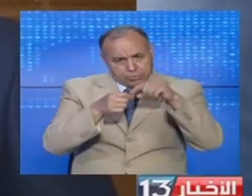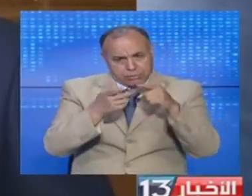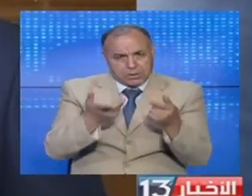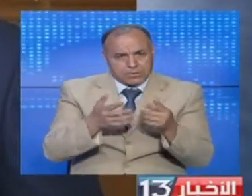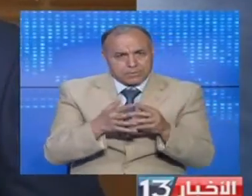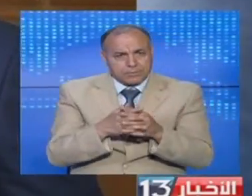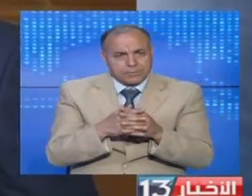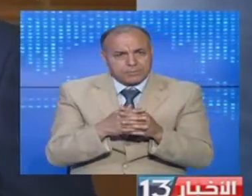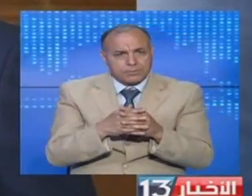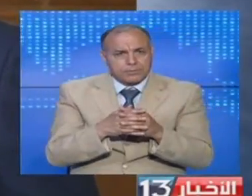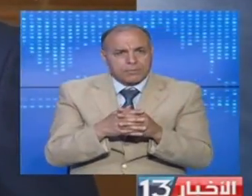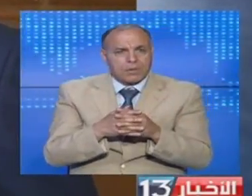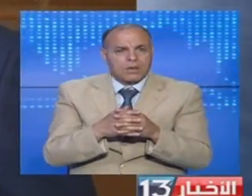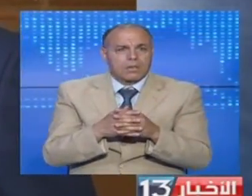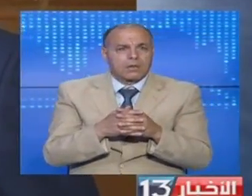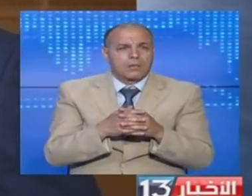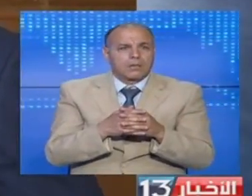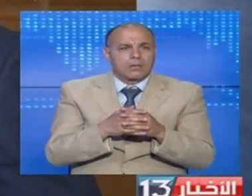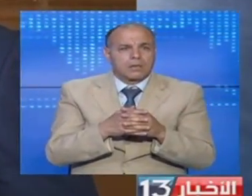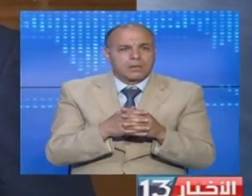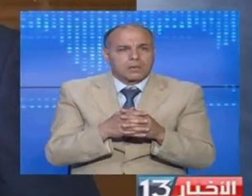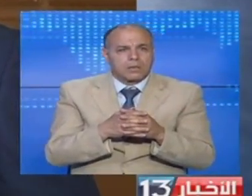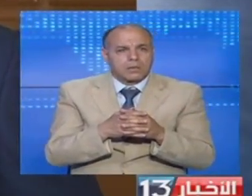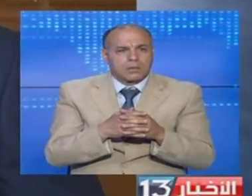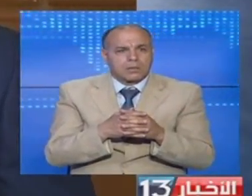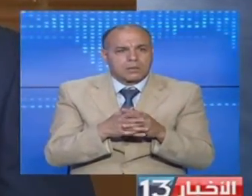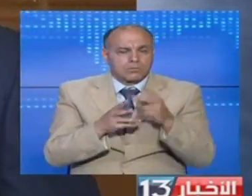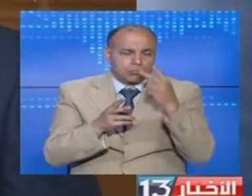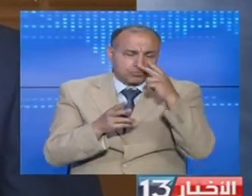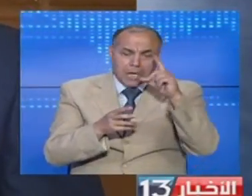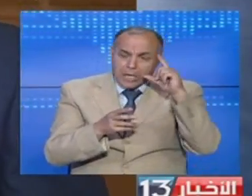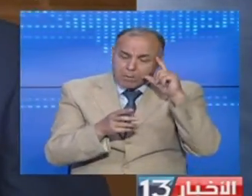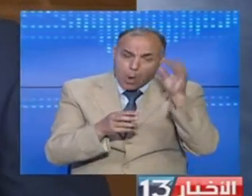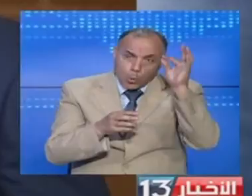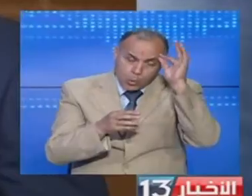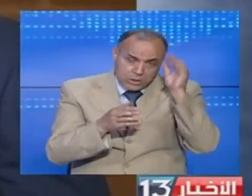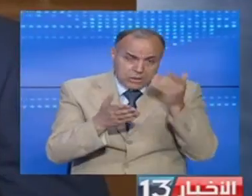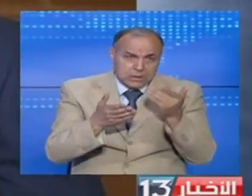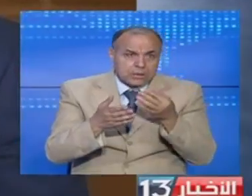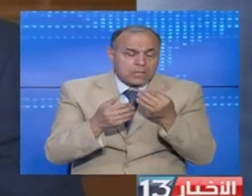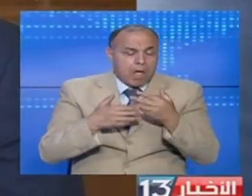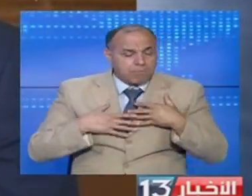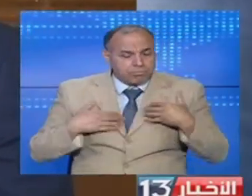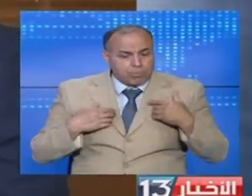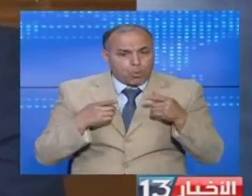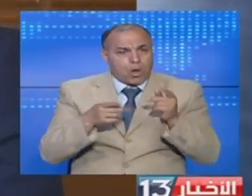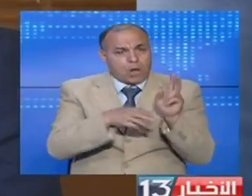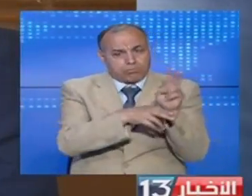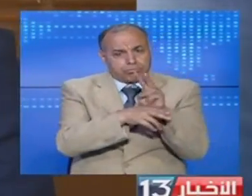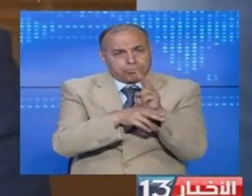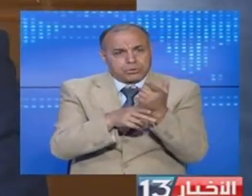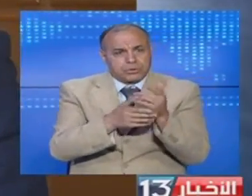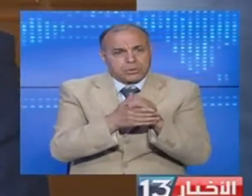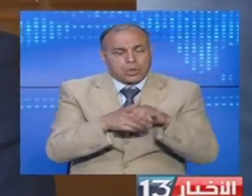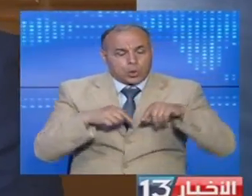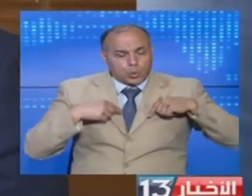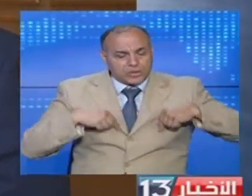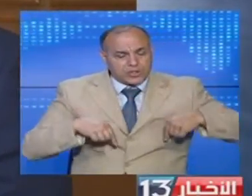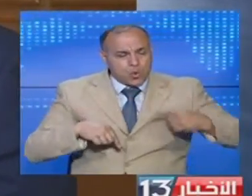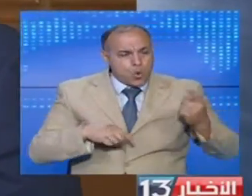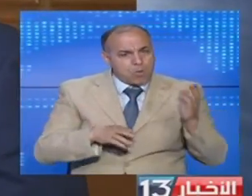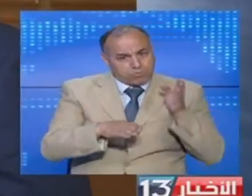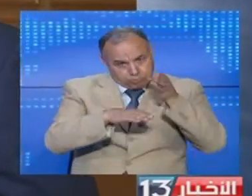العالم الكل يقصد ليبيا واحنا تونس نستبشر الخير زياره السيد رئيس الحكومه